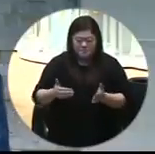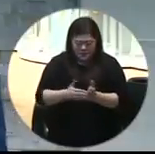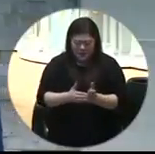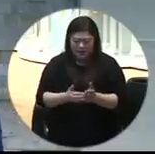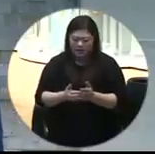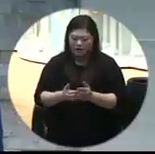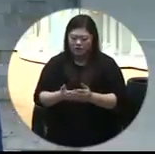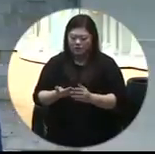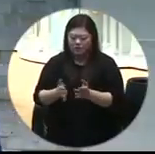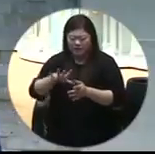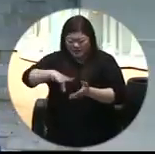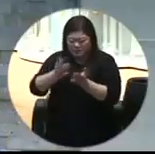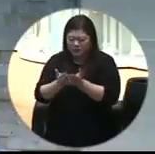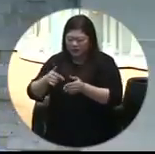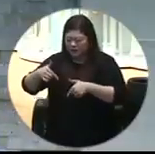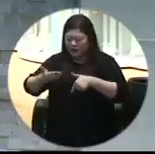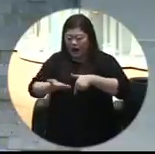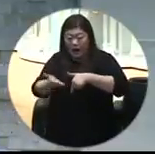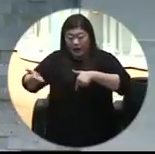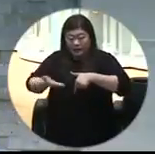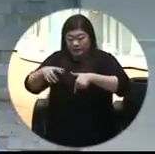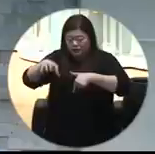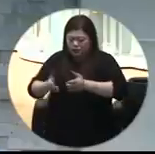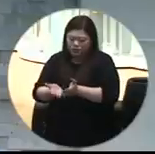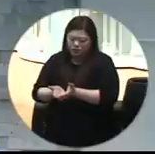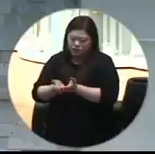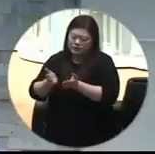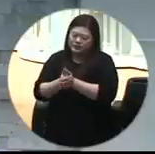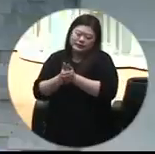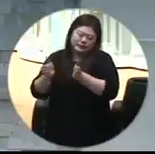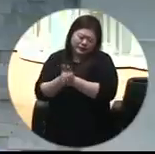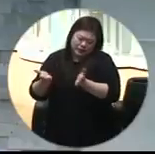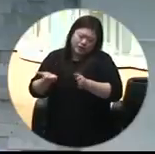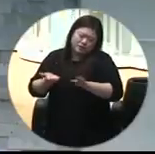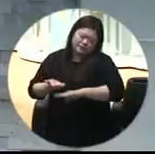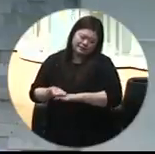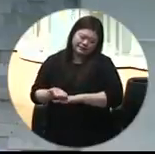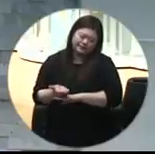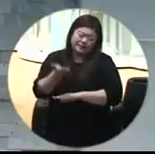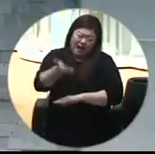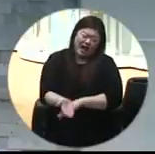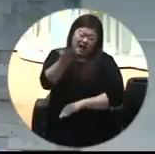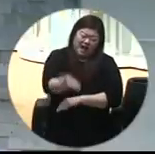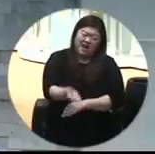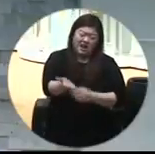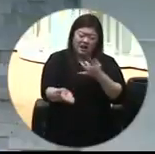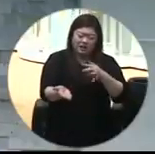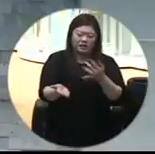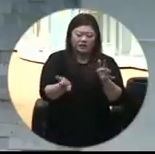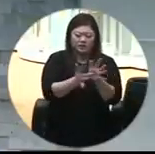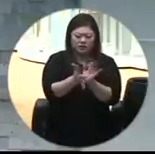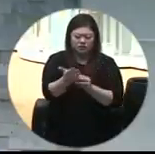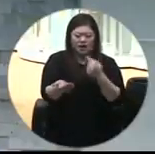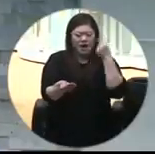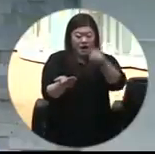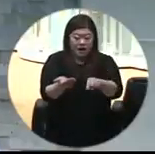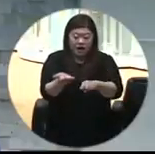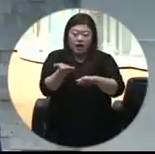바다와 바람을 잔잔케 하시는 초자연적인 창조주만이 할 수 있는 능력을 행하신